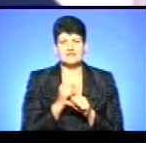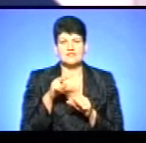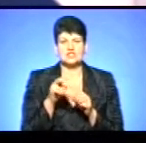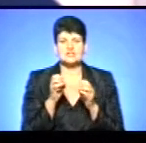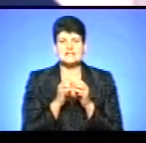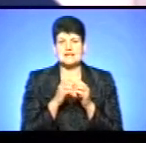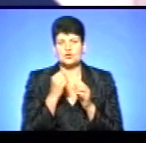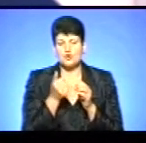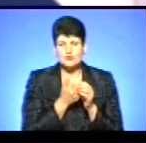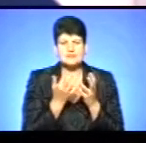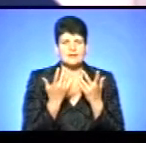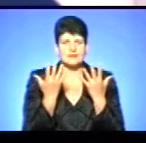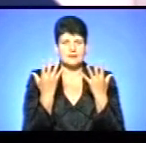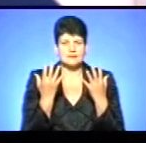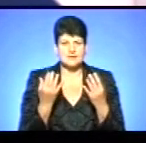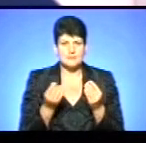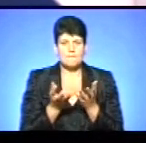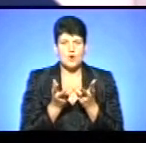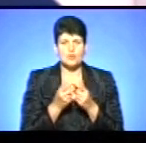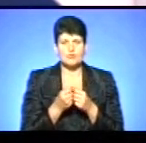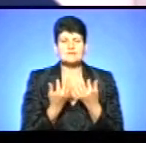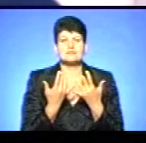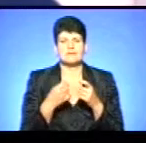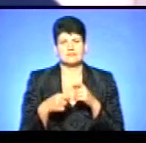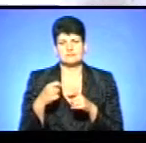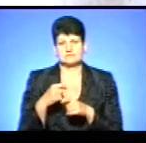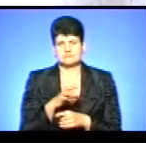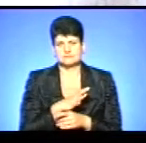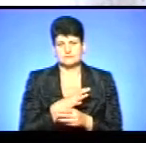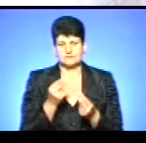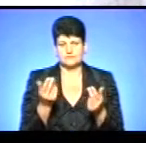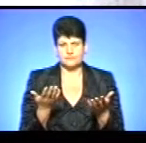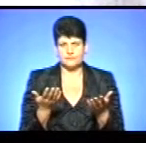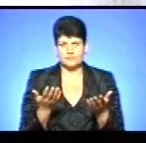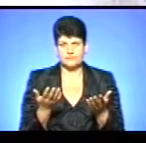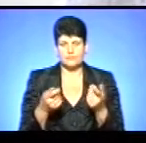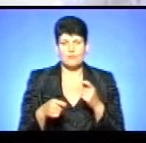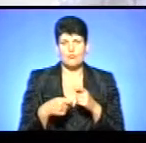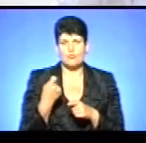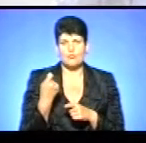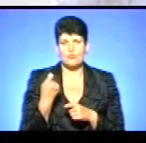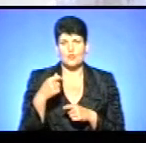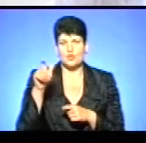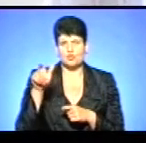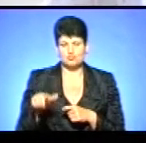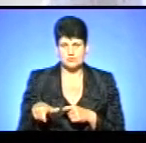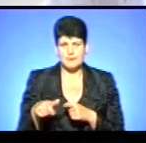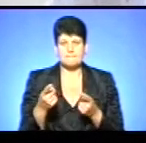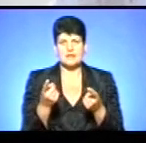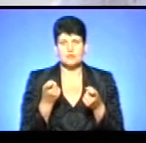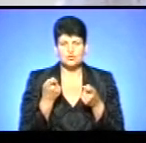днів фахівці екологічної інспекції підрахують завдані збитки. Порушника ми притягнули до